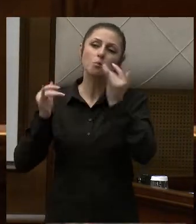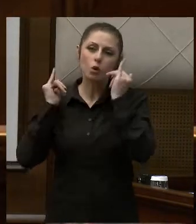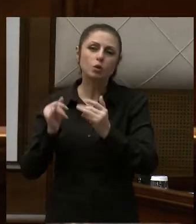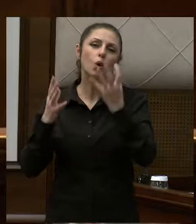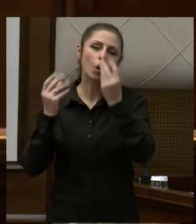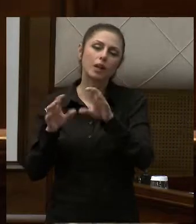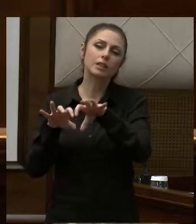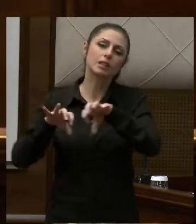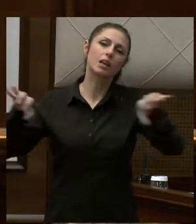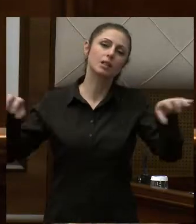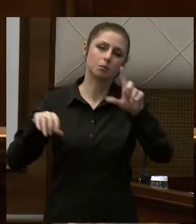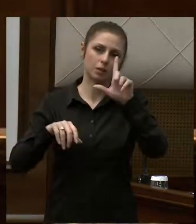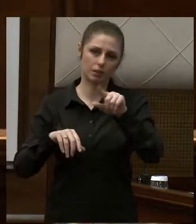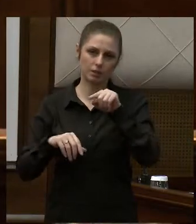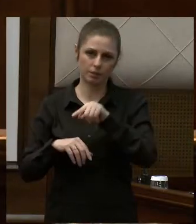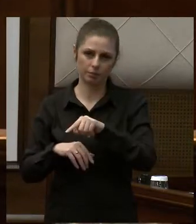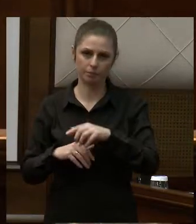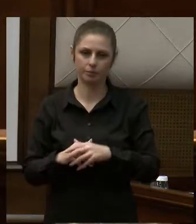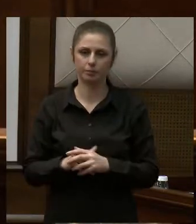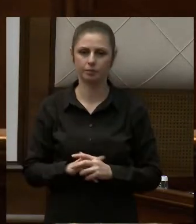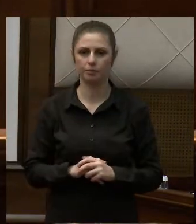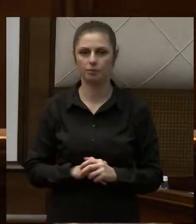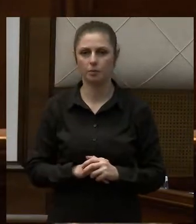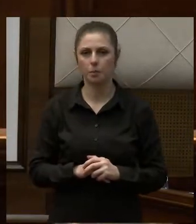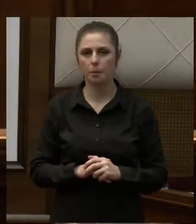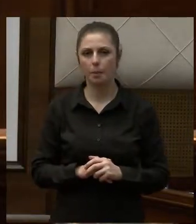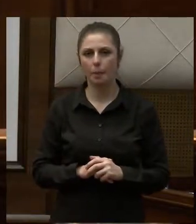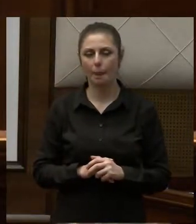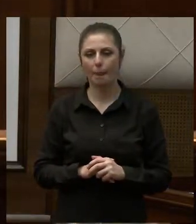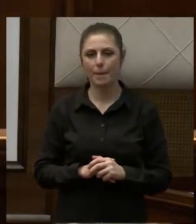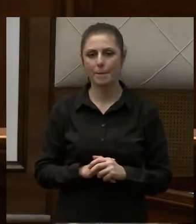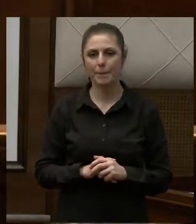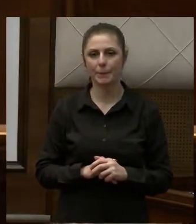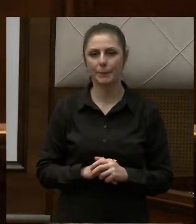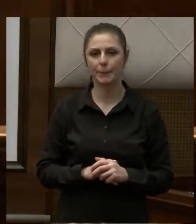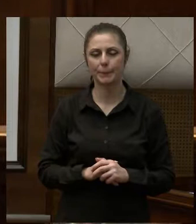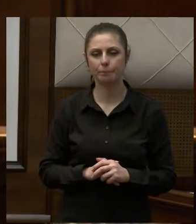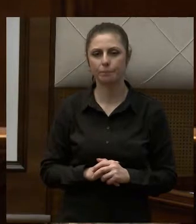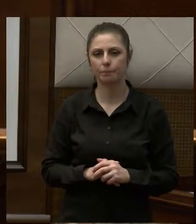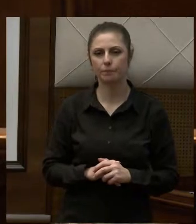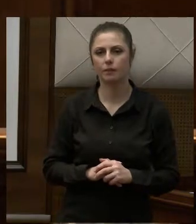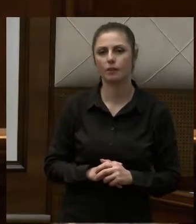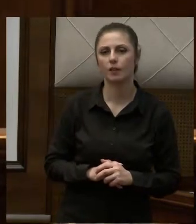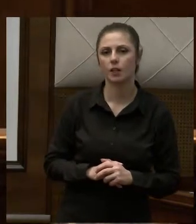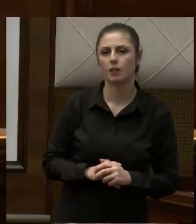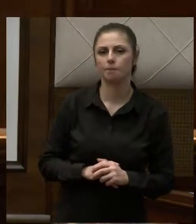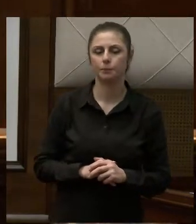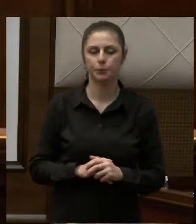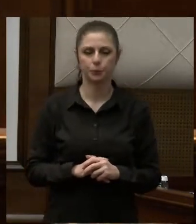basın mensuplarını da basın dünyası arasından ayıklaması lazım.